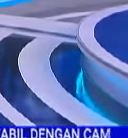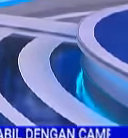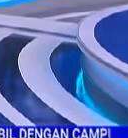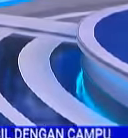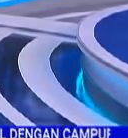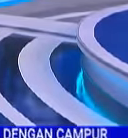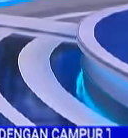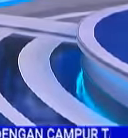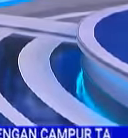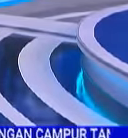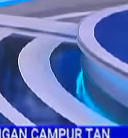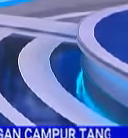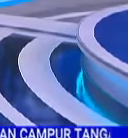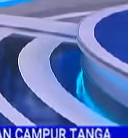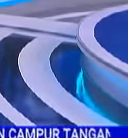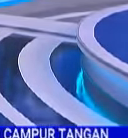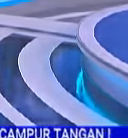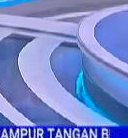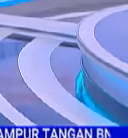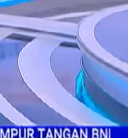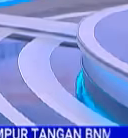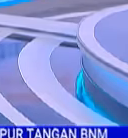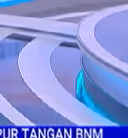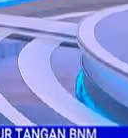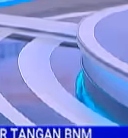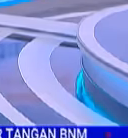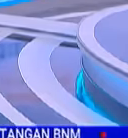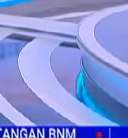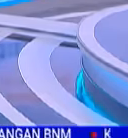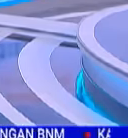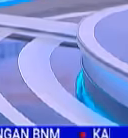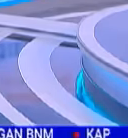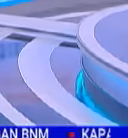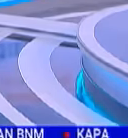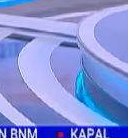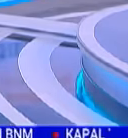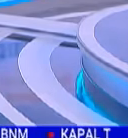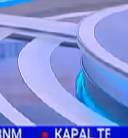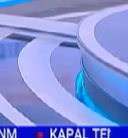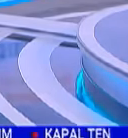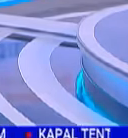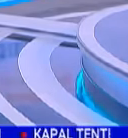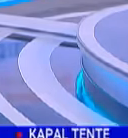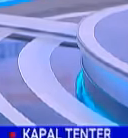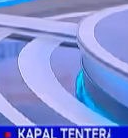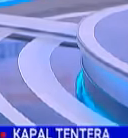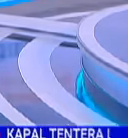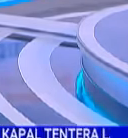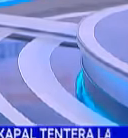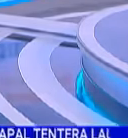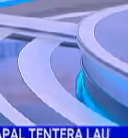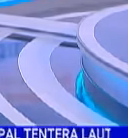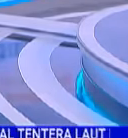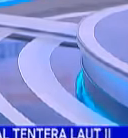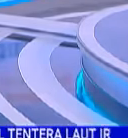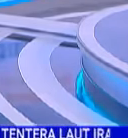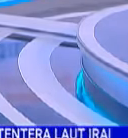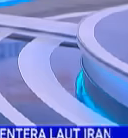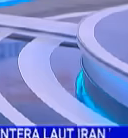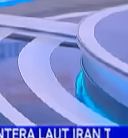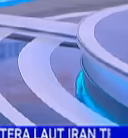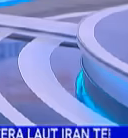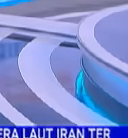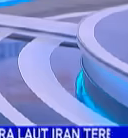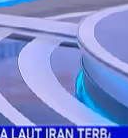Baik, pemberian moratorium automatik 3 bulan atau pengurangan separuh bayaran balik pinjaman selama 6 bulan perlu dimanfaatkan